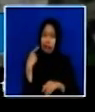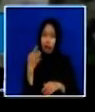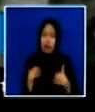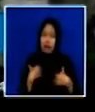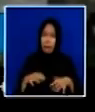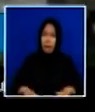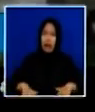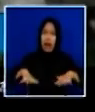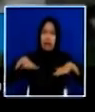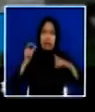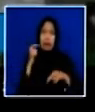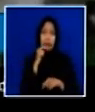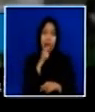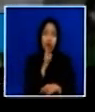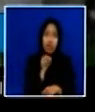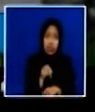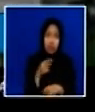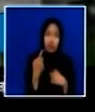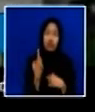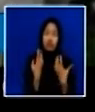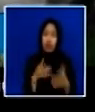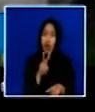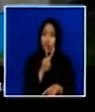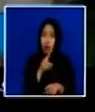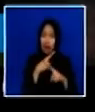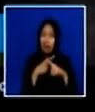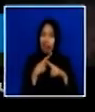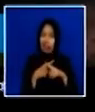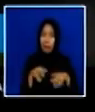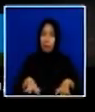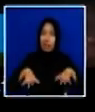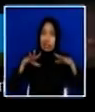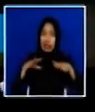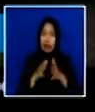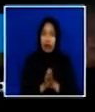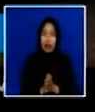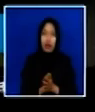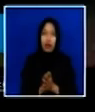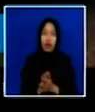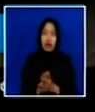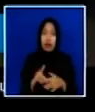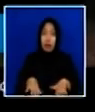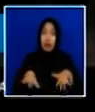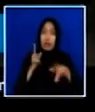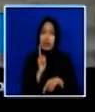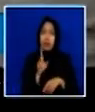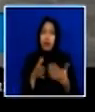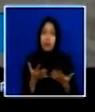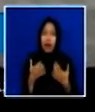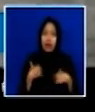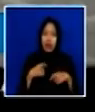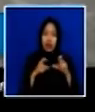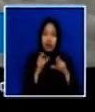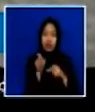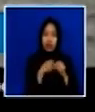tersebut Bahkan dalam Minggu ini sudah dua kali terjadi selain guyuran hujan deras Banjir juga dipicu meluapnya sejumlah sungai dan irigasi